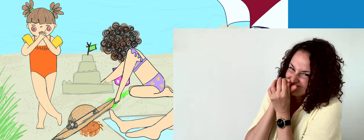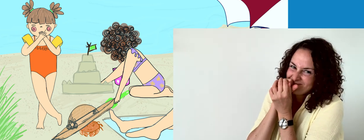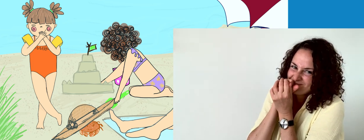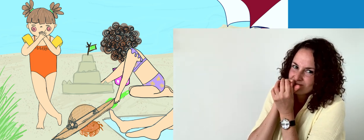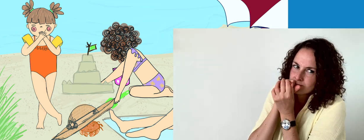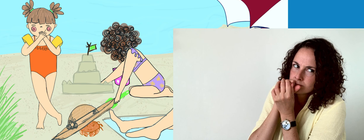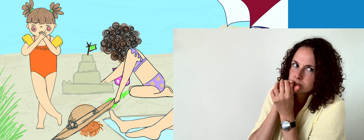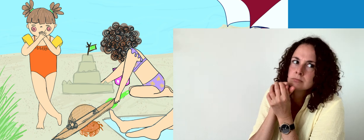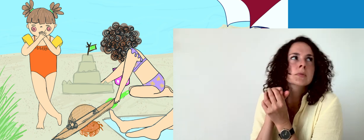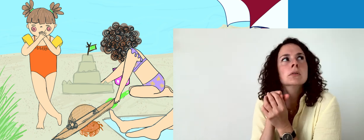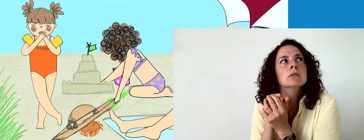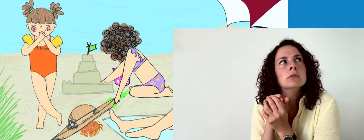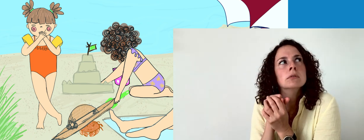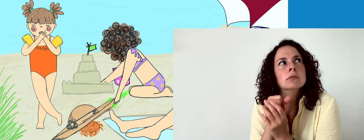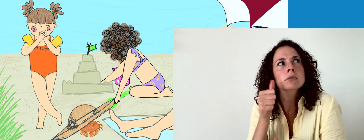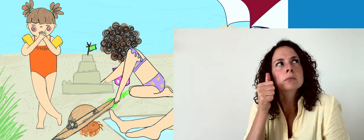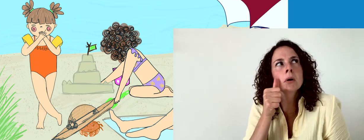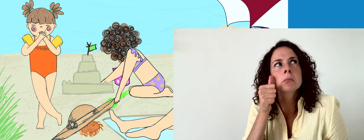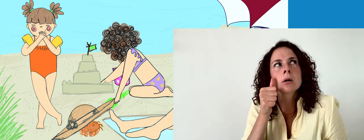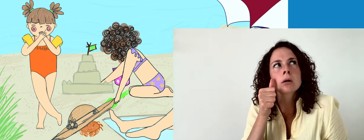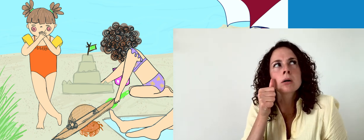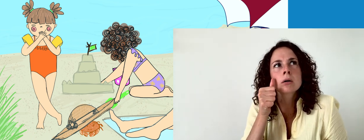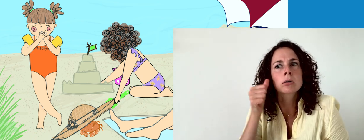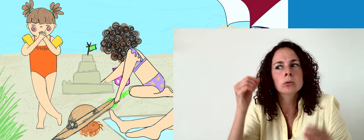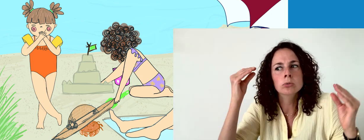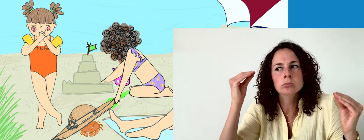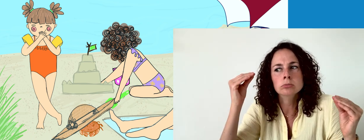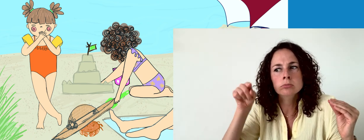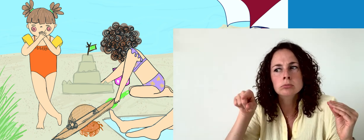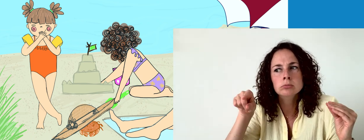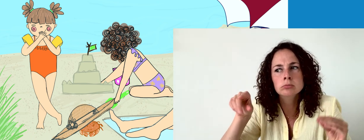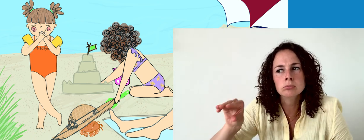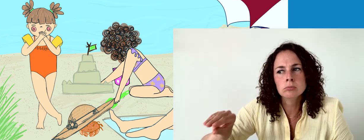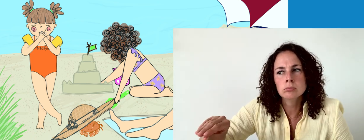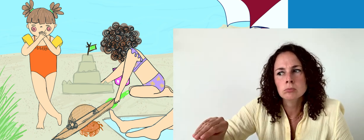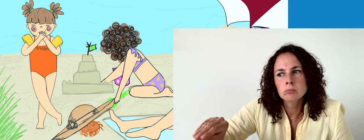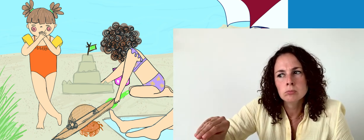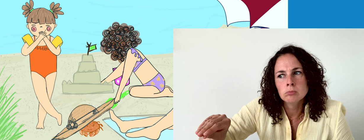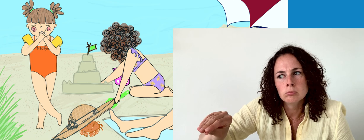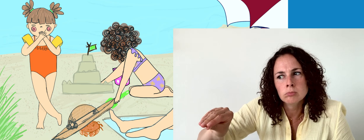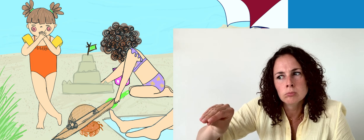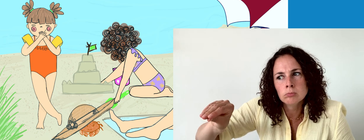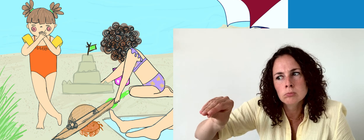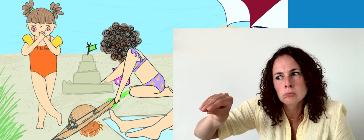Mare lacht in haar vuistje Mama heft voorzichtig haar hoed op